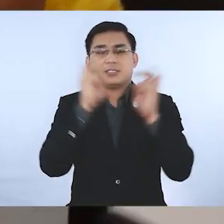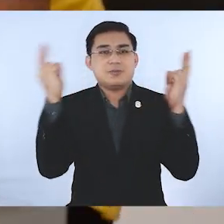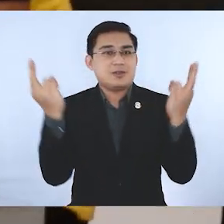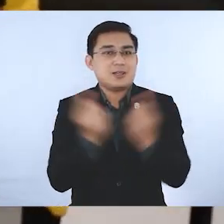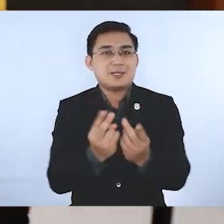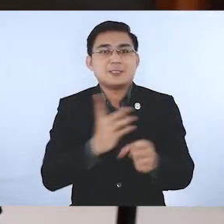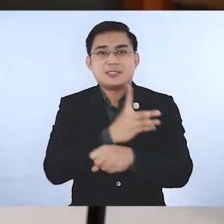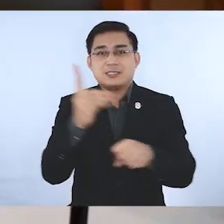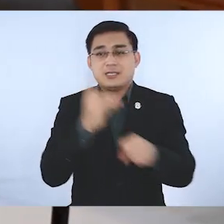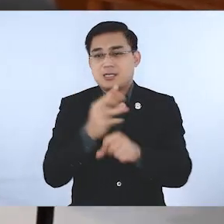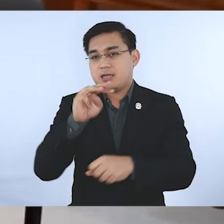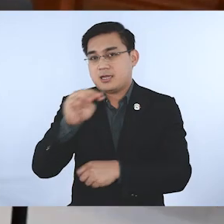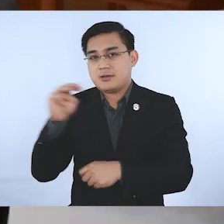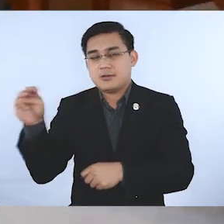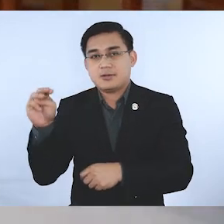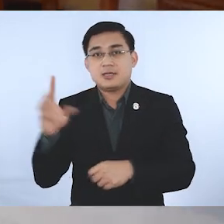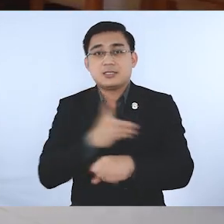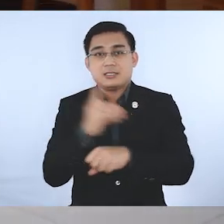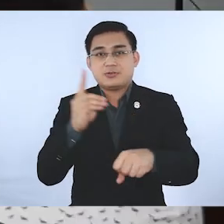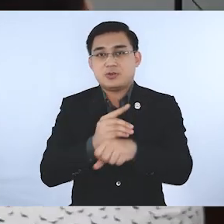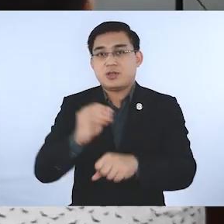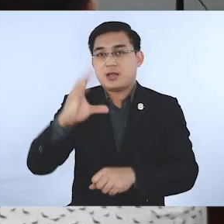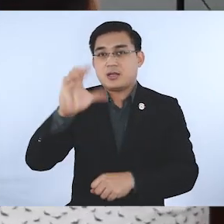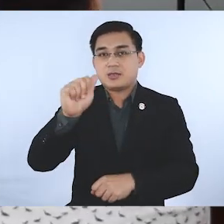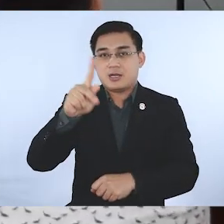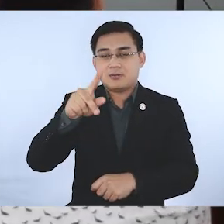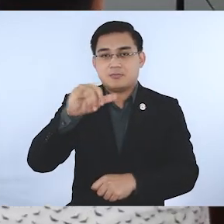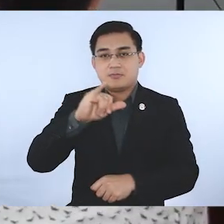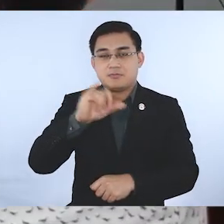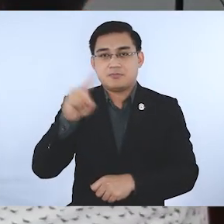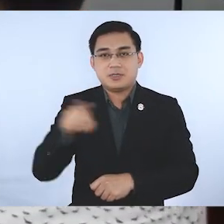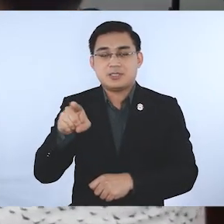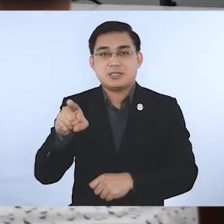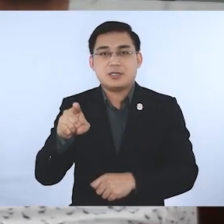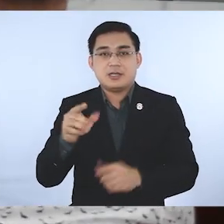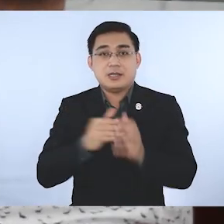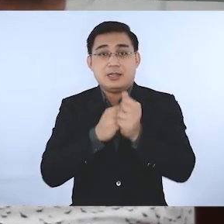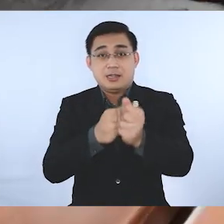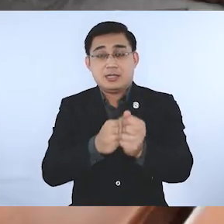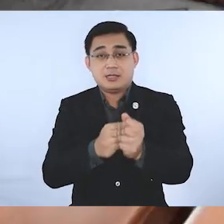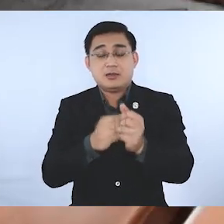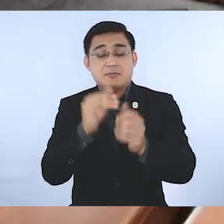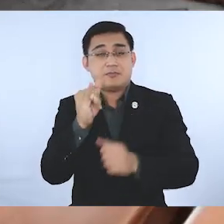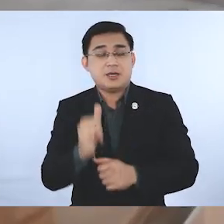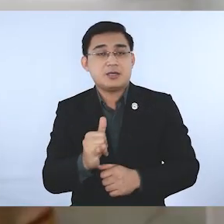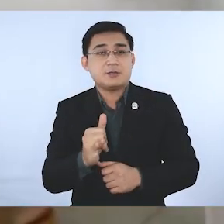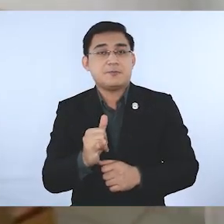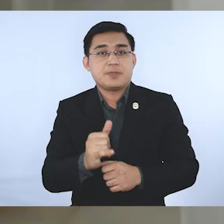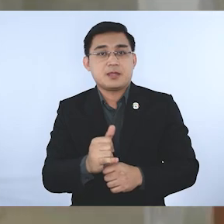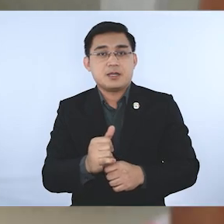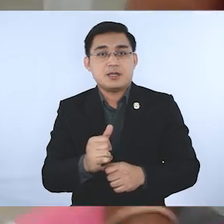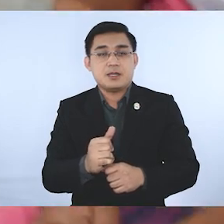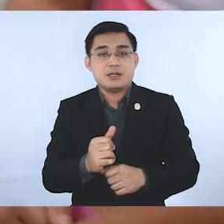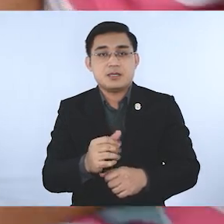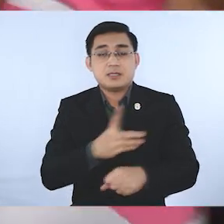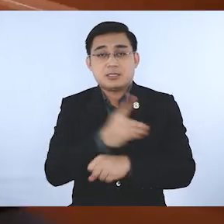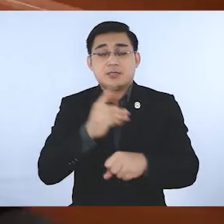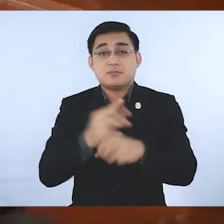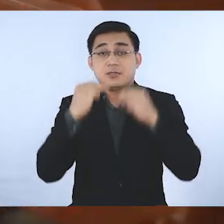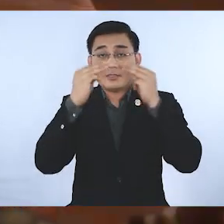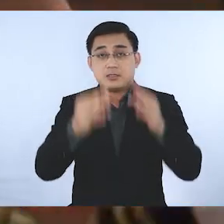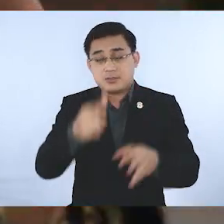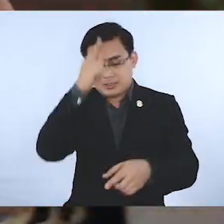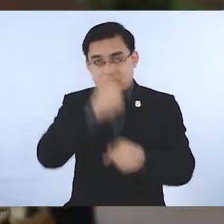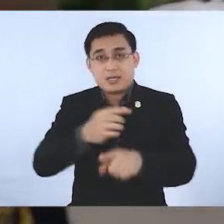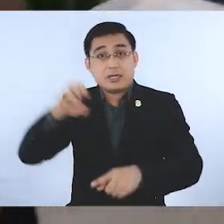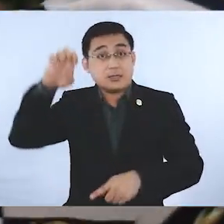District Multimedia ng Distrito ng Capiz. Sa pangunguna ng tagapangasiwa ng distrito, ang kapatid na Edgardo Gonzalez